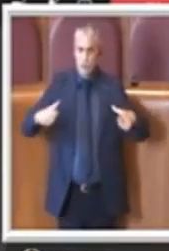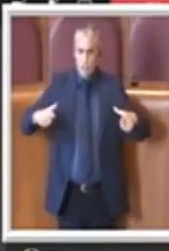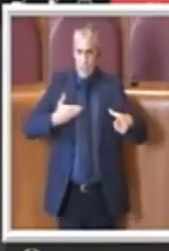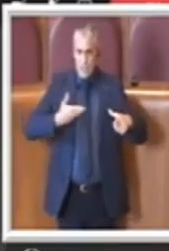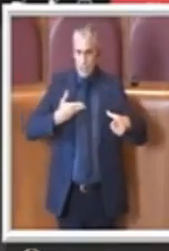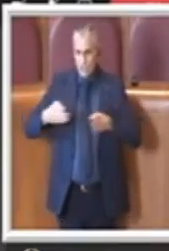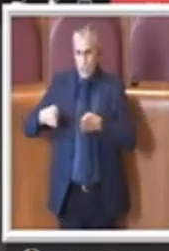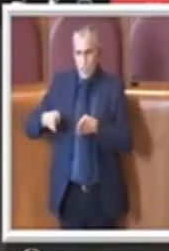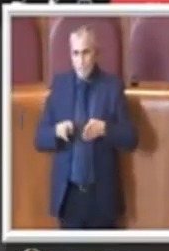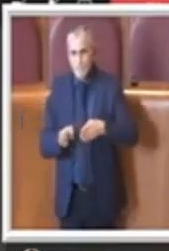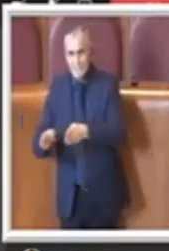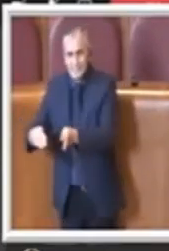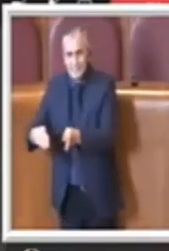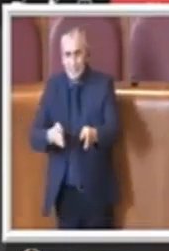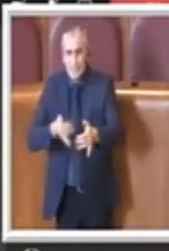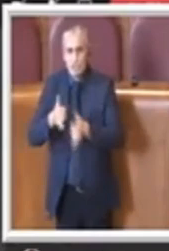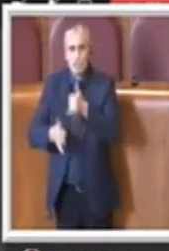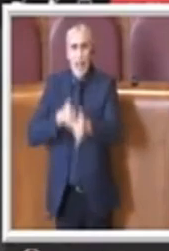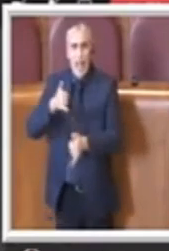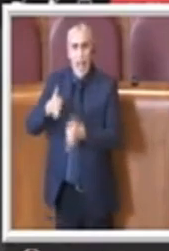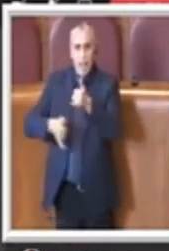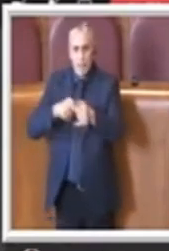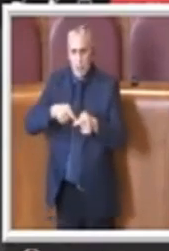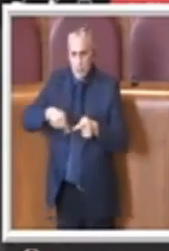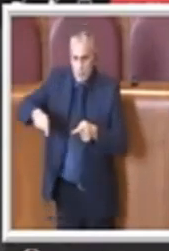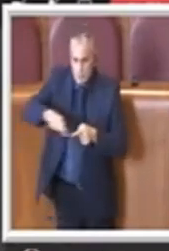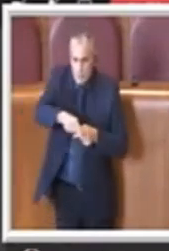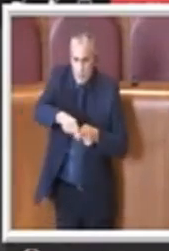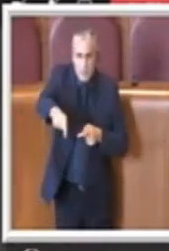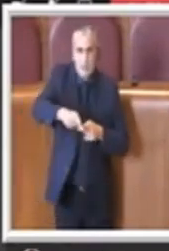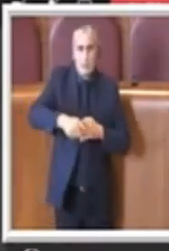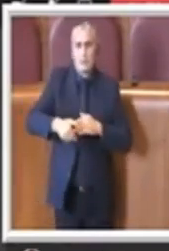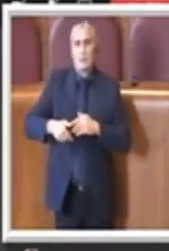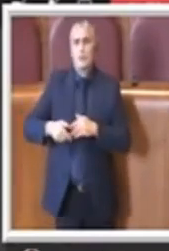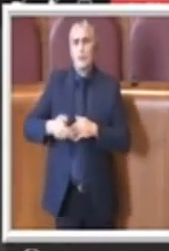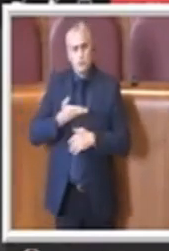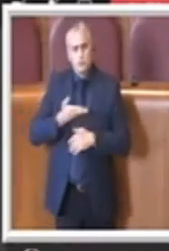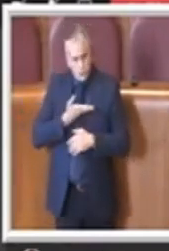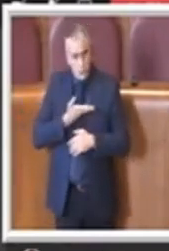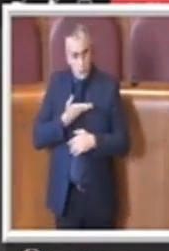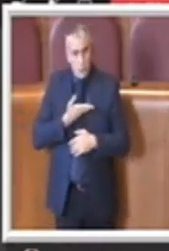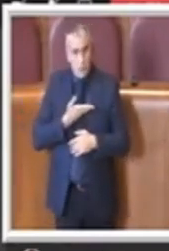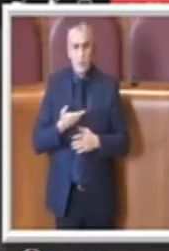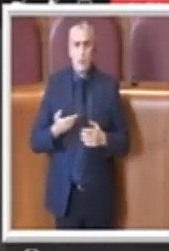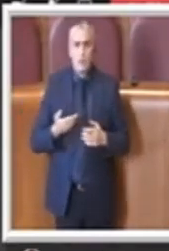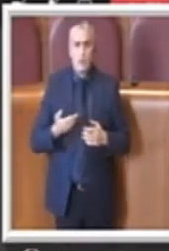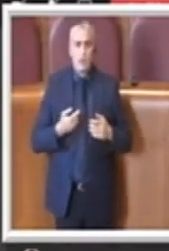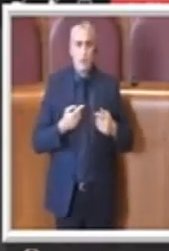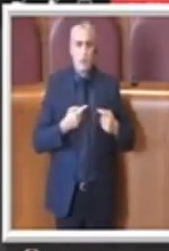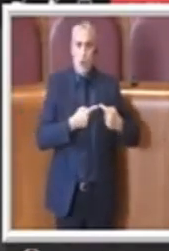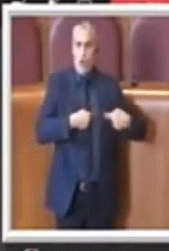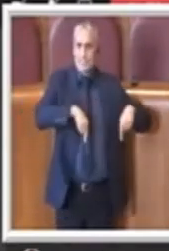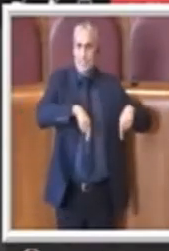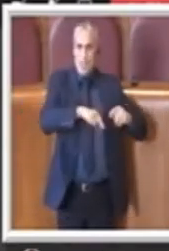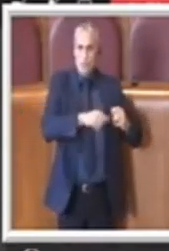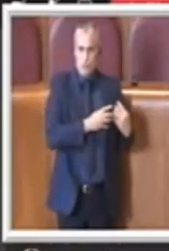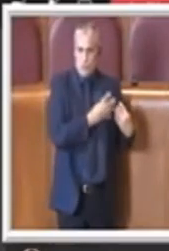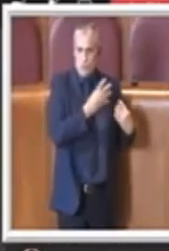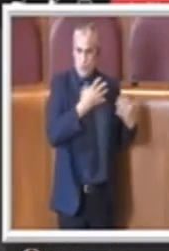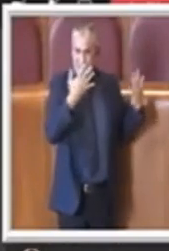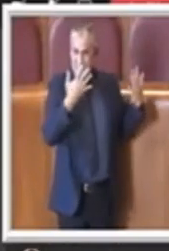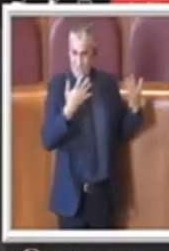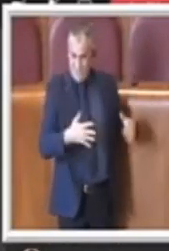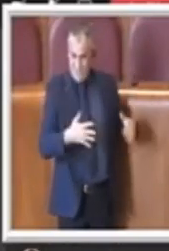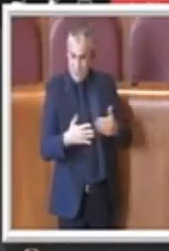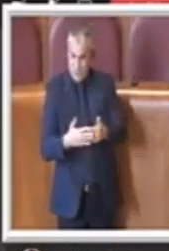sono state programmate che sono le piste ciclabili transitorie noi entro la fine della consiliatura andremo